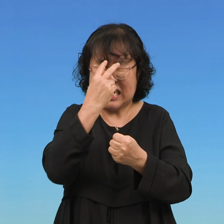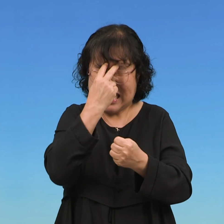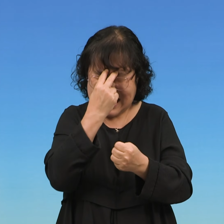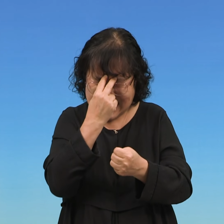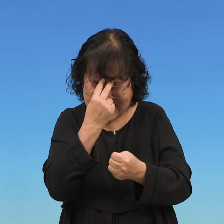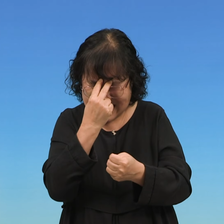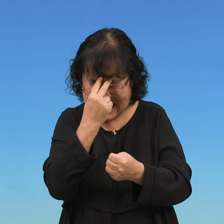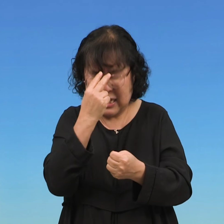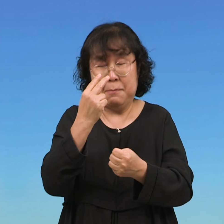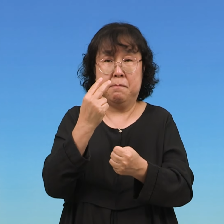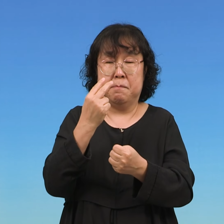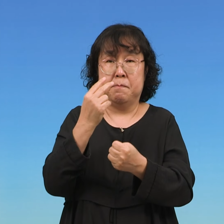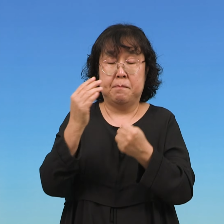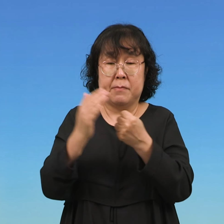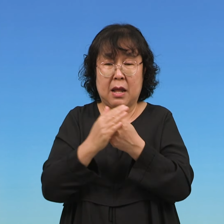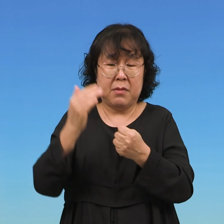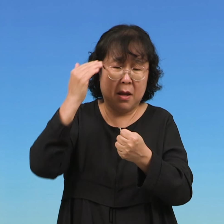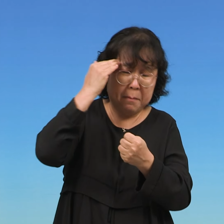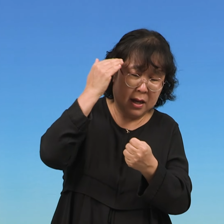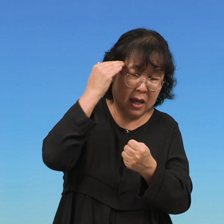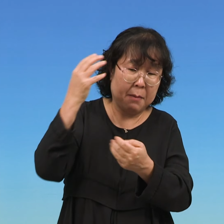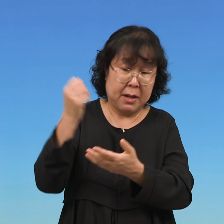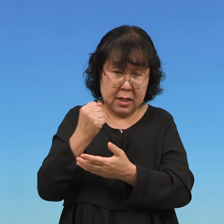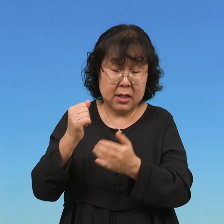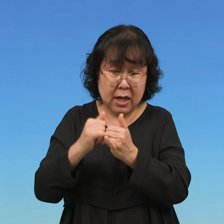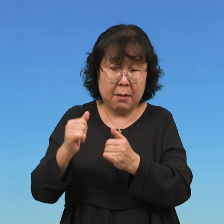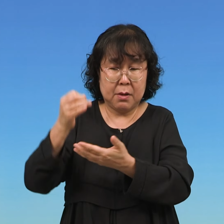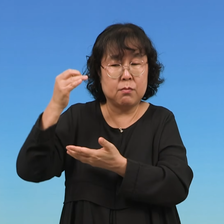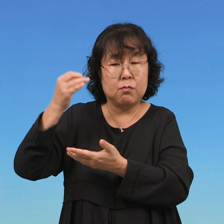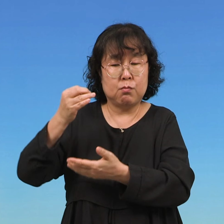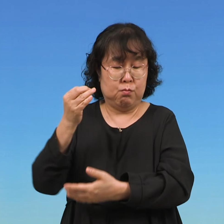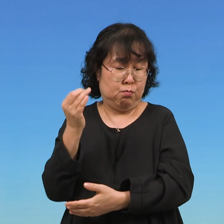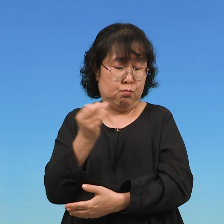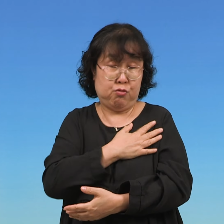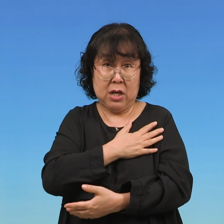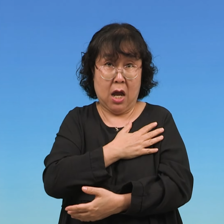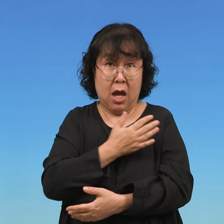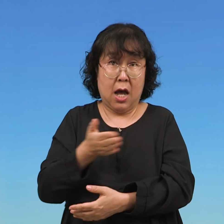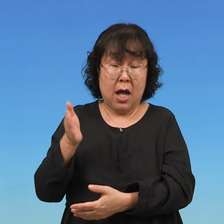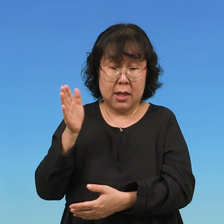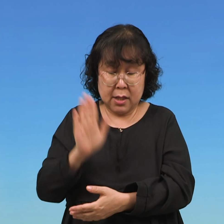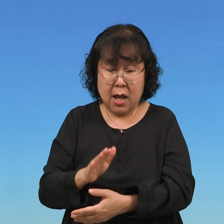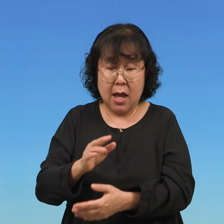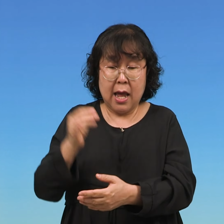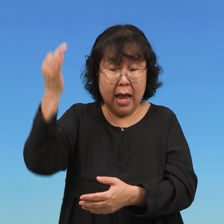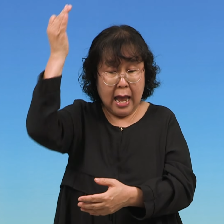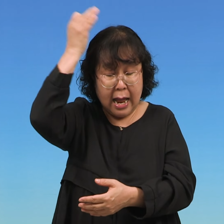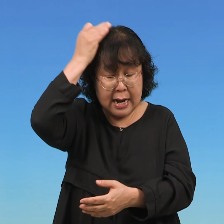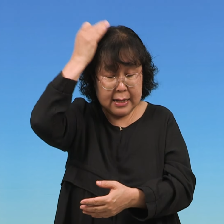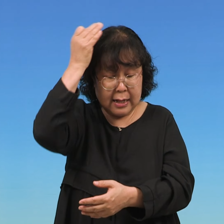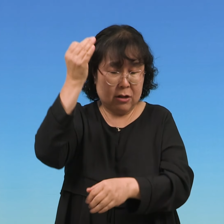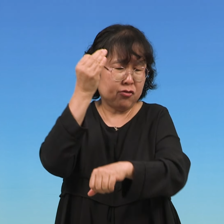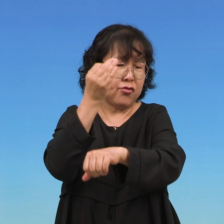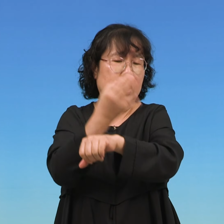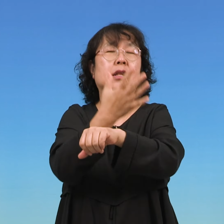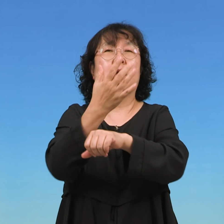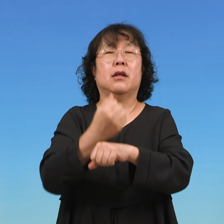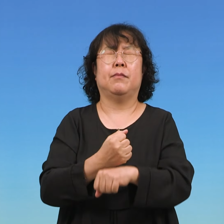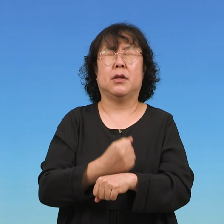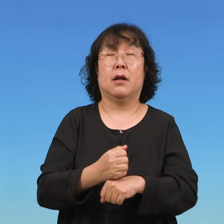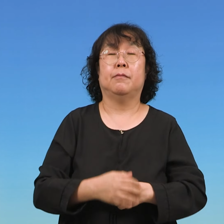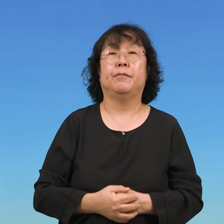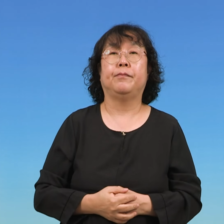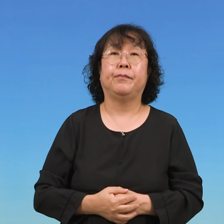근심이 자기를 찌르기 쉬운게 그게 부자 아닙니까 근데 엘리사가 보여준 건 단순한 삶이에요 제가